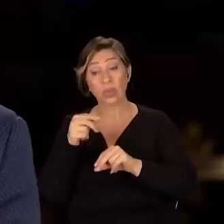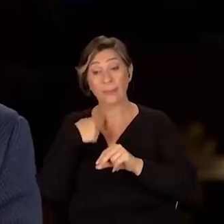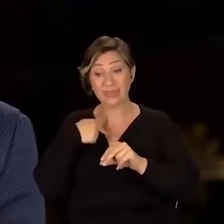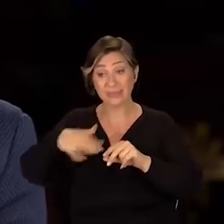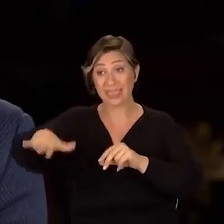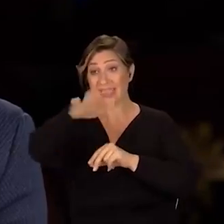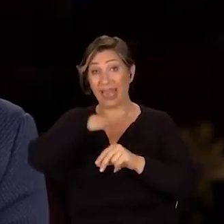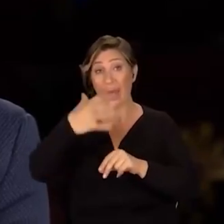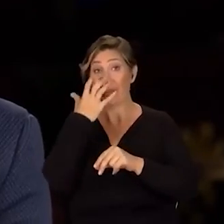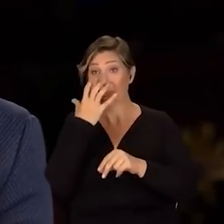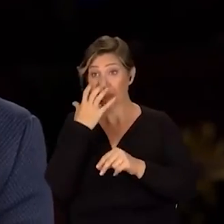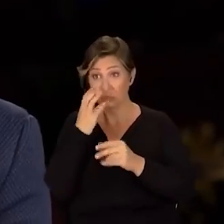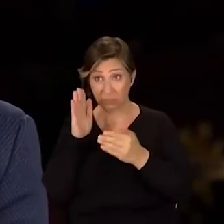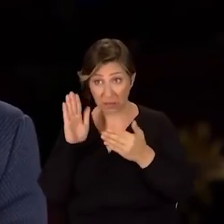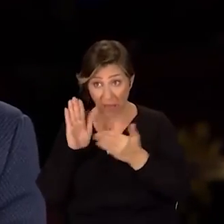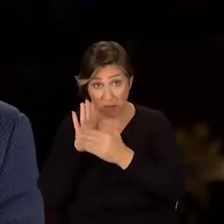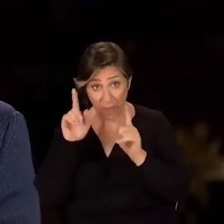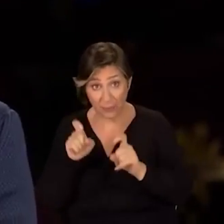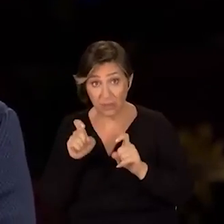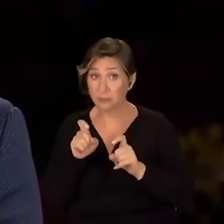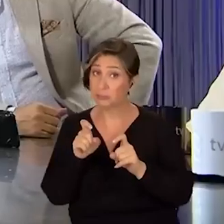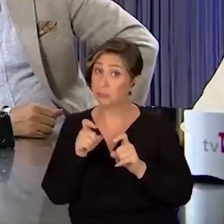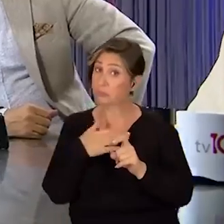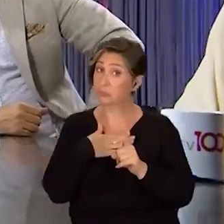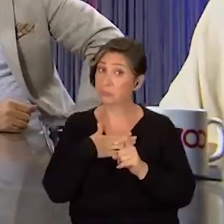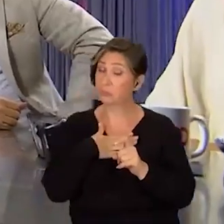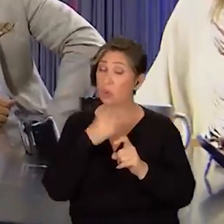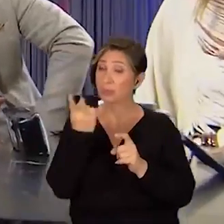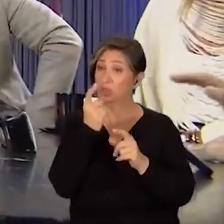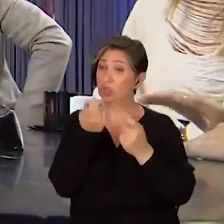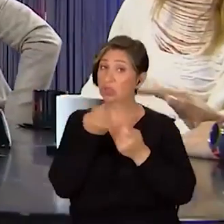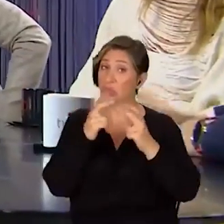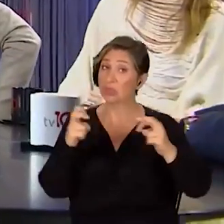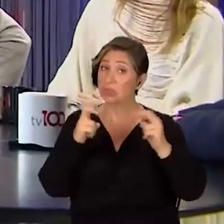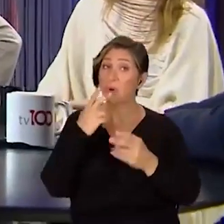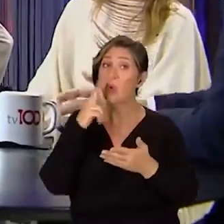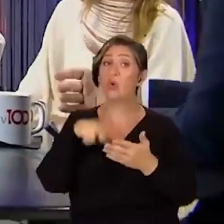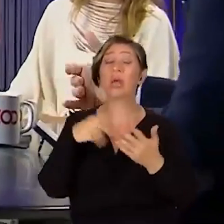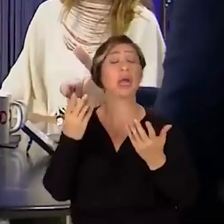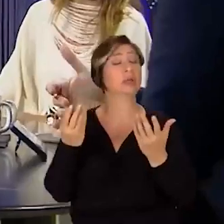genel beklentimizi karşılar mı sorusunun cevabı kesinlikle ben öyle bir çalışma okumadım. Kesinlikle